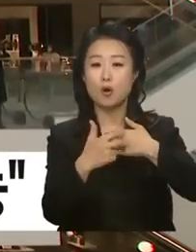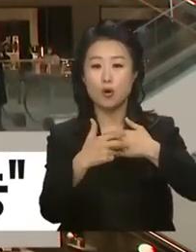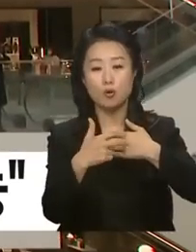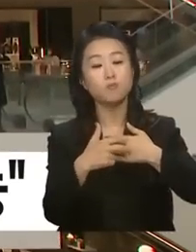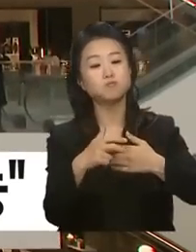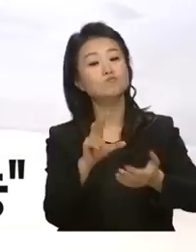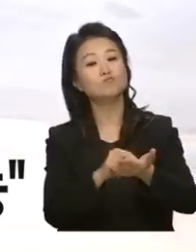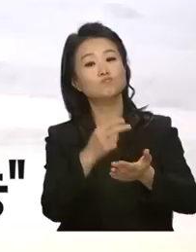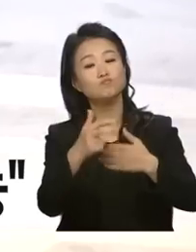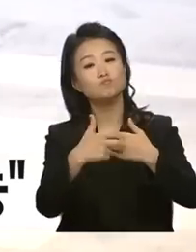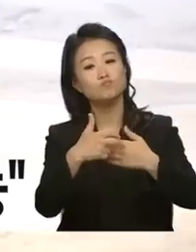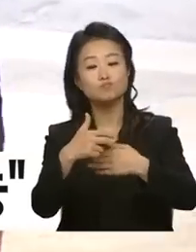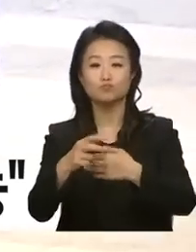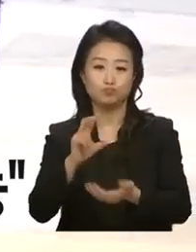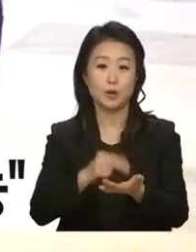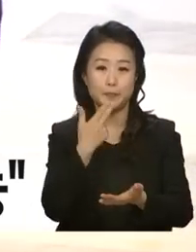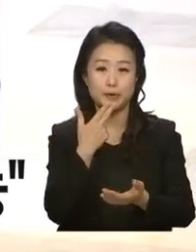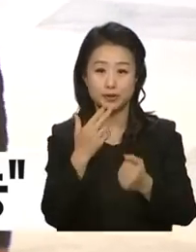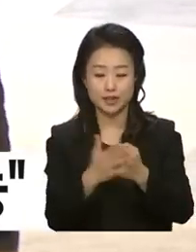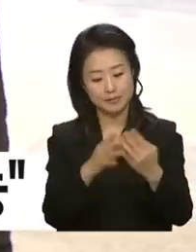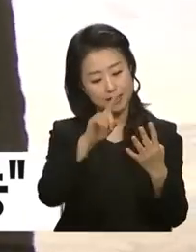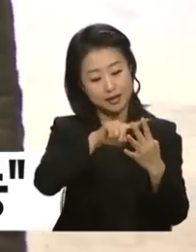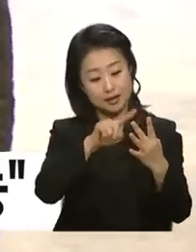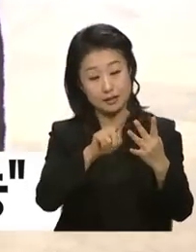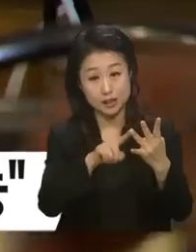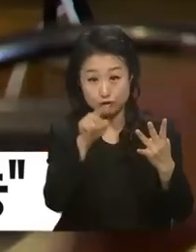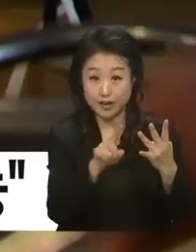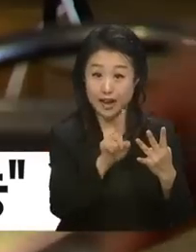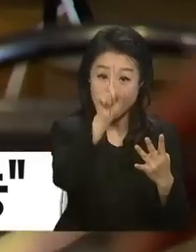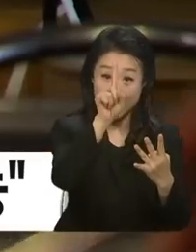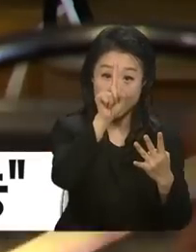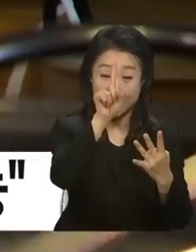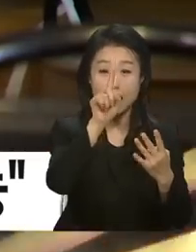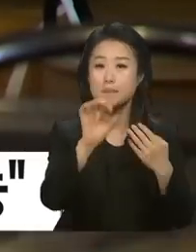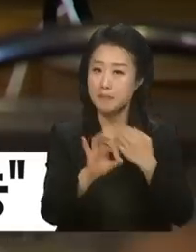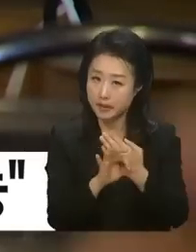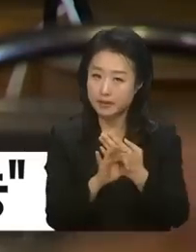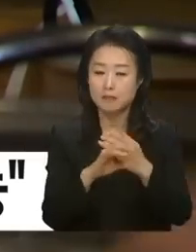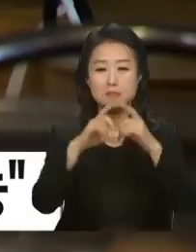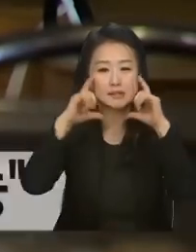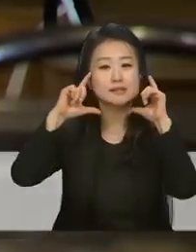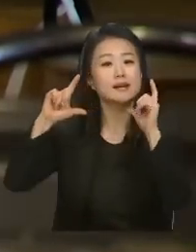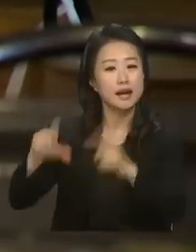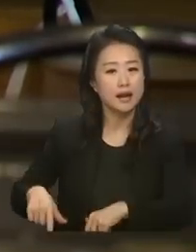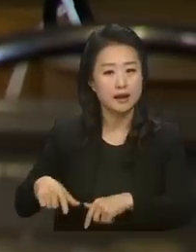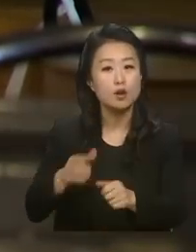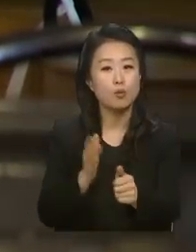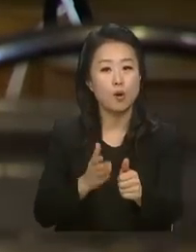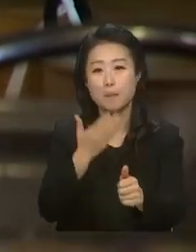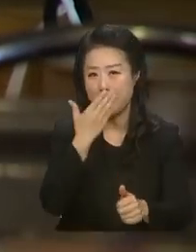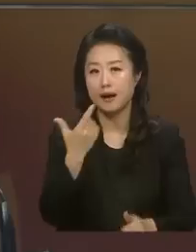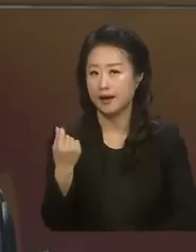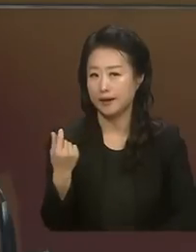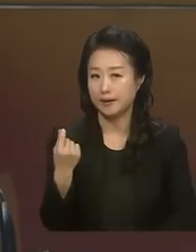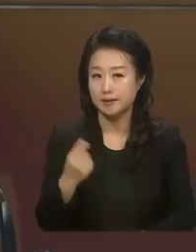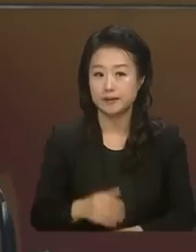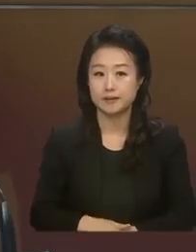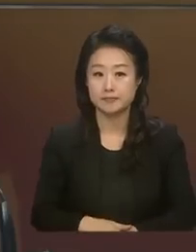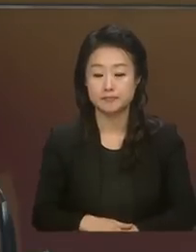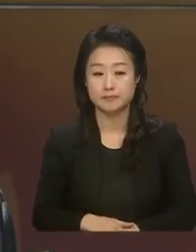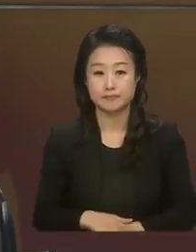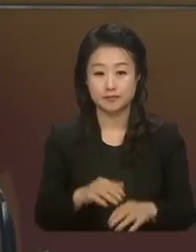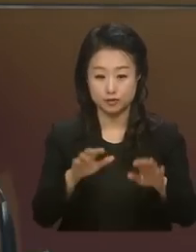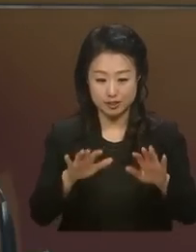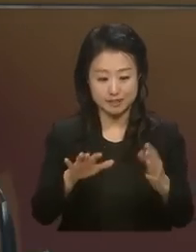역량과 함께 나머지 3개 중 하나만 맞으면 적극적으로 논의해서 바로 시행할 수 있다고 말했습니다. 4개